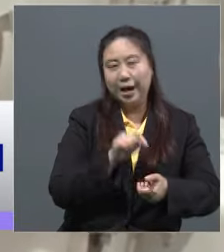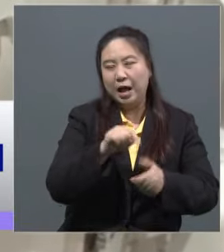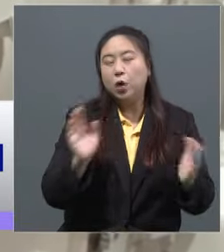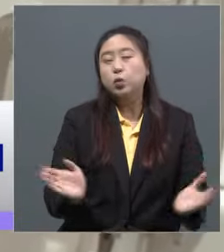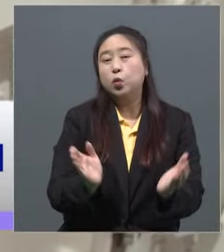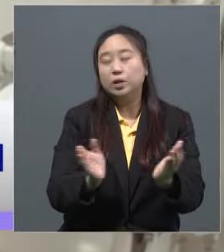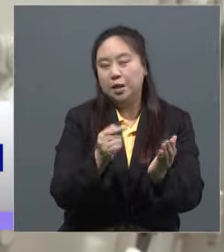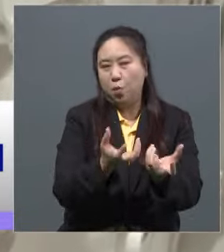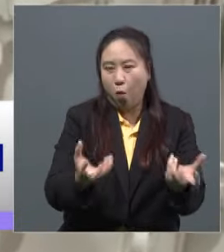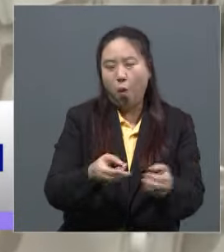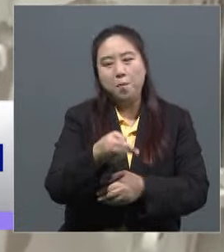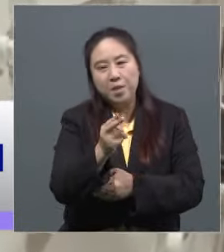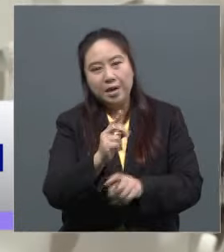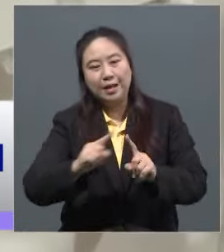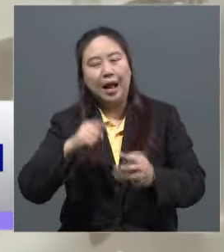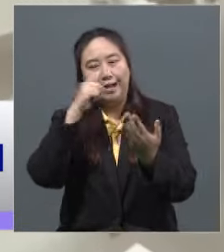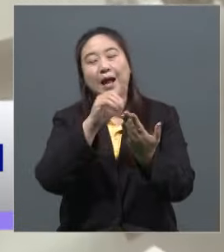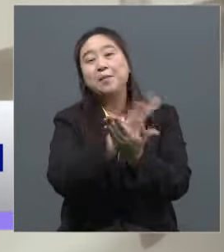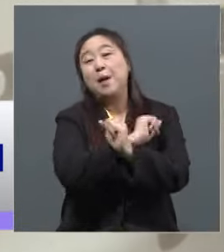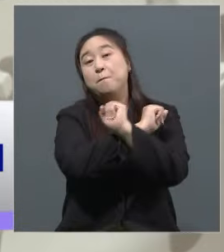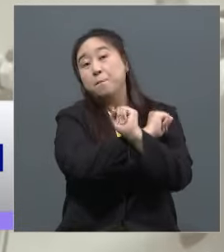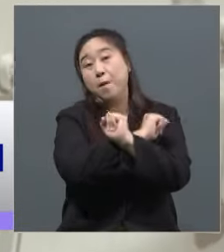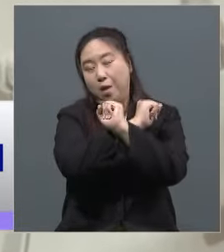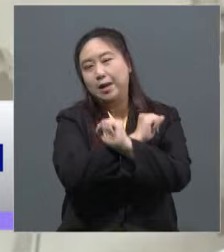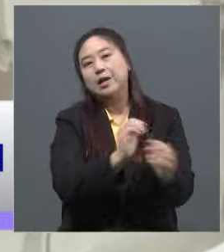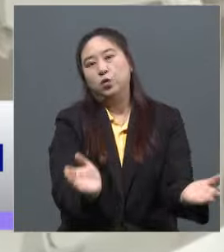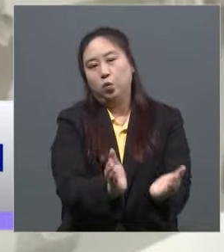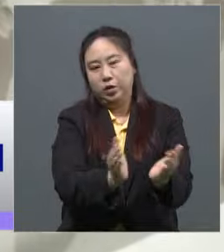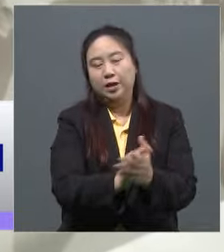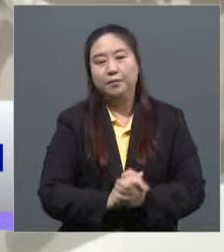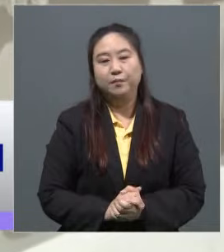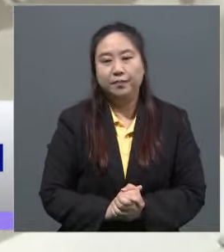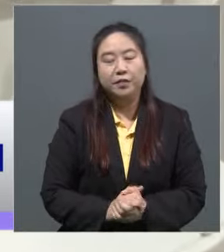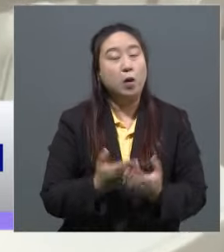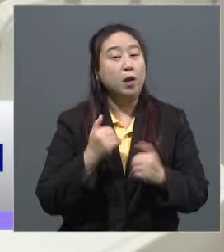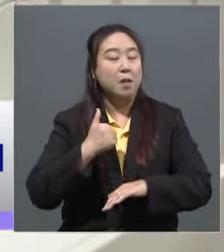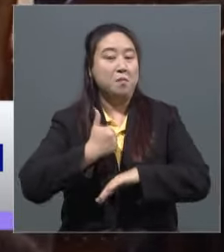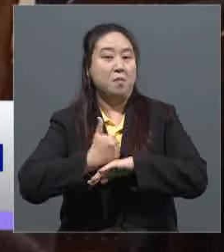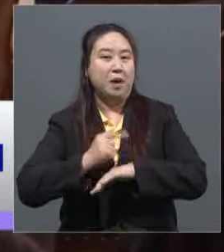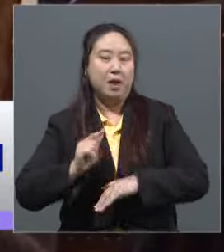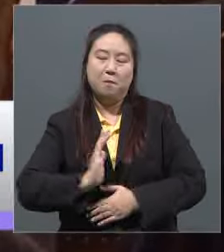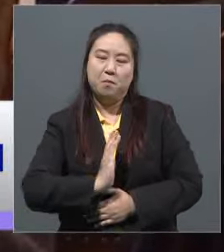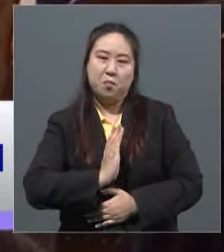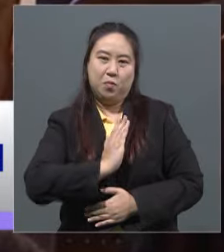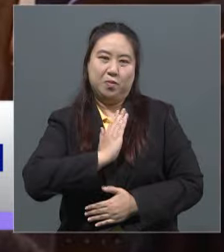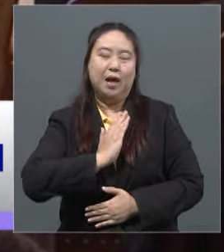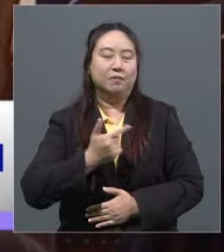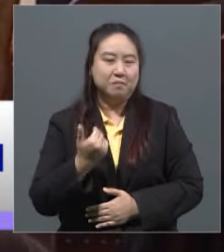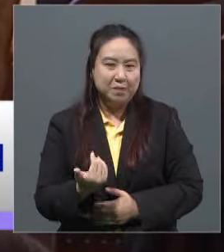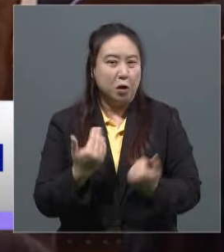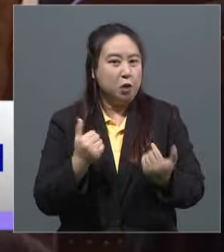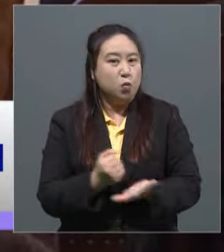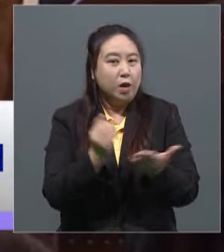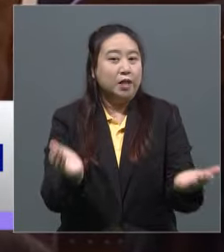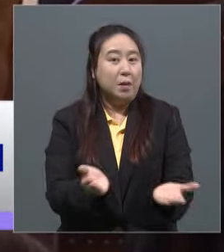กันประเทศทางด้านผู้บริหาร Thai Defense Industryค่ะก็ภาคภูมิใจแล้วค่ะที่ได้มีส่วนในการสนับสนุนอุตสาหกรรมการป้องกัน